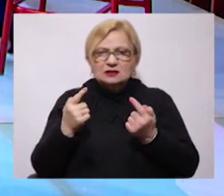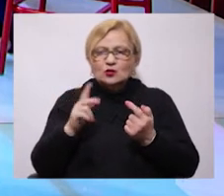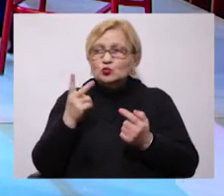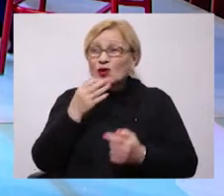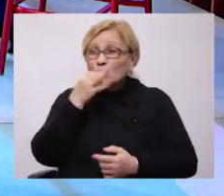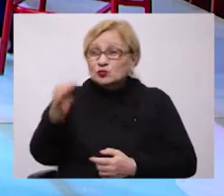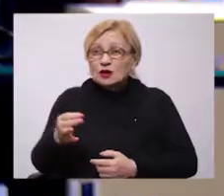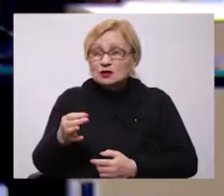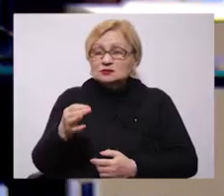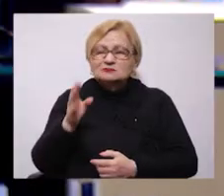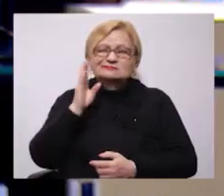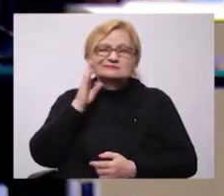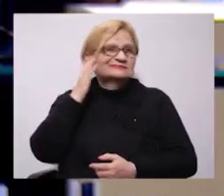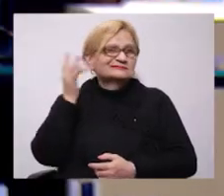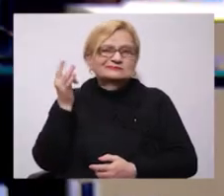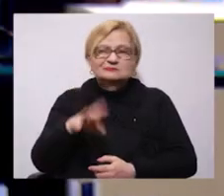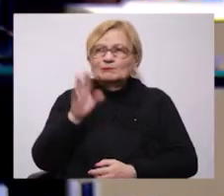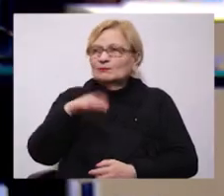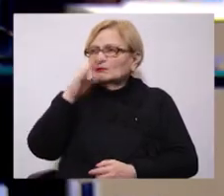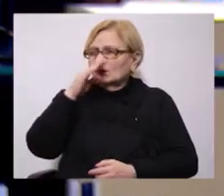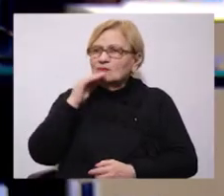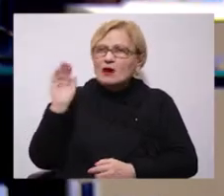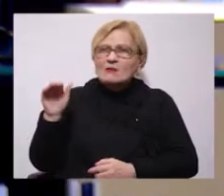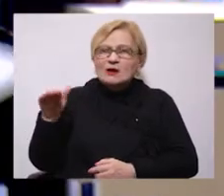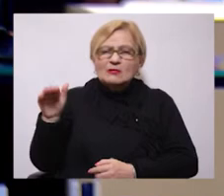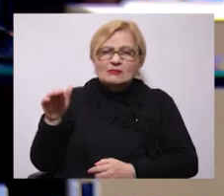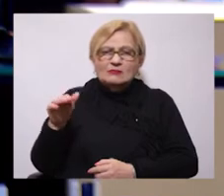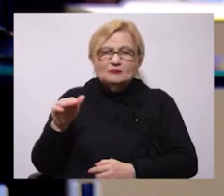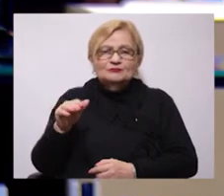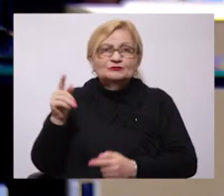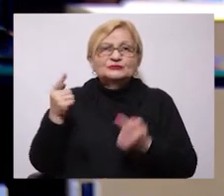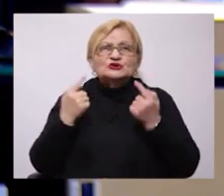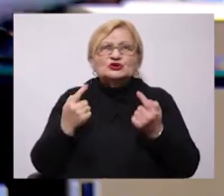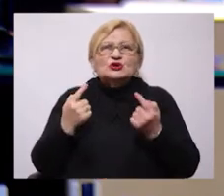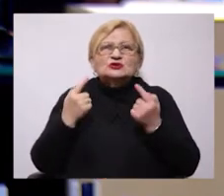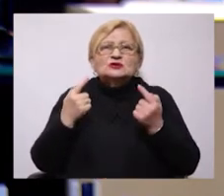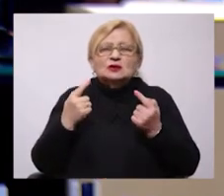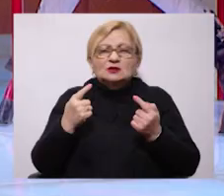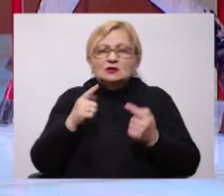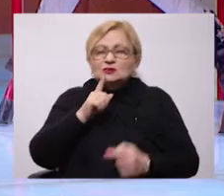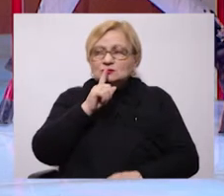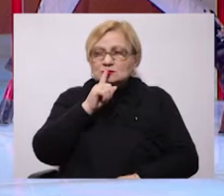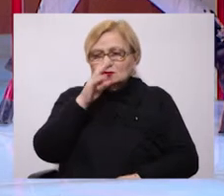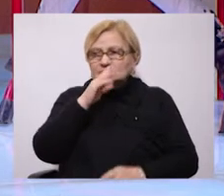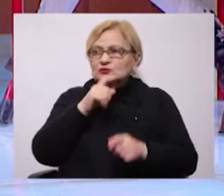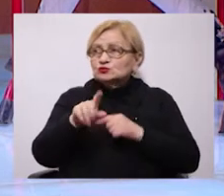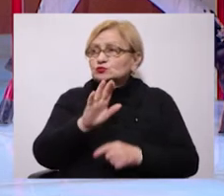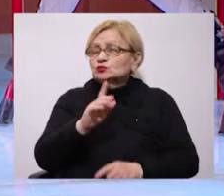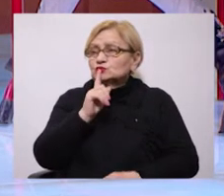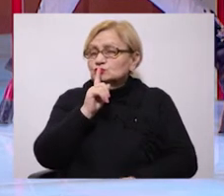მოუსმინა. შემდეგ მამასთან წავიდა. მამა, აქ დიდი. თქვა